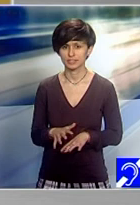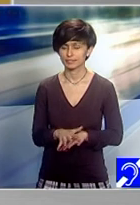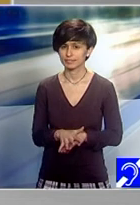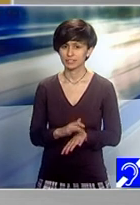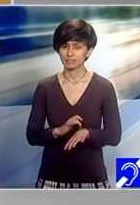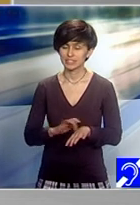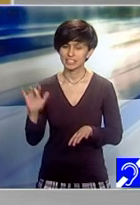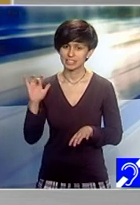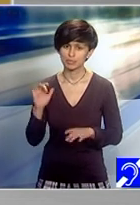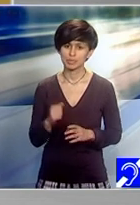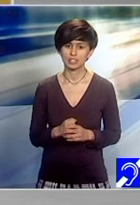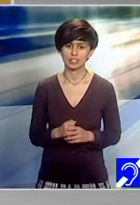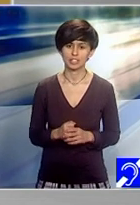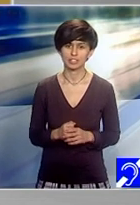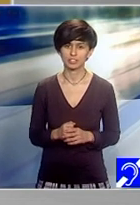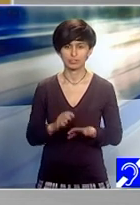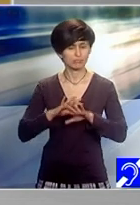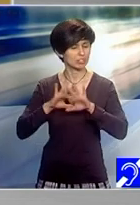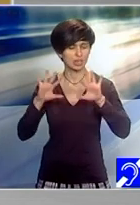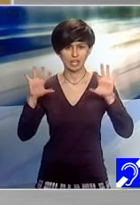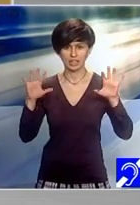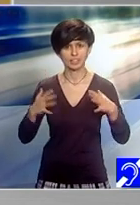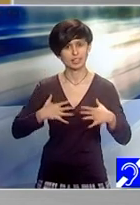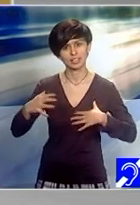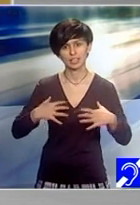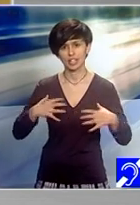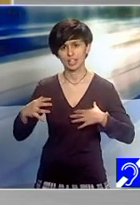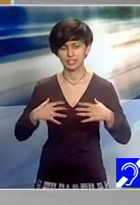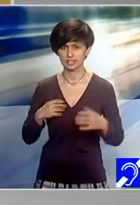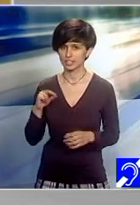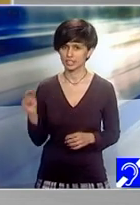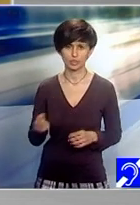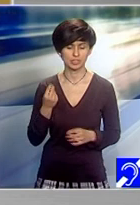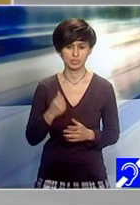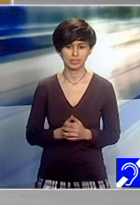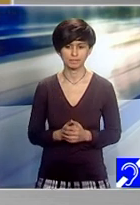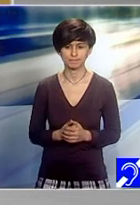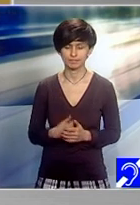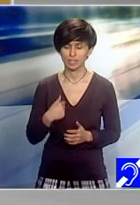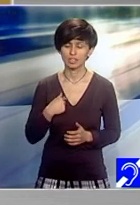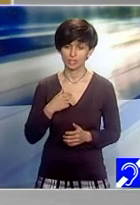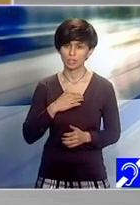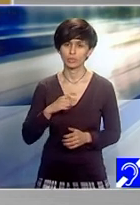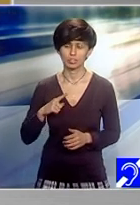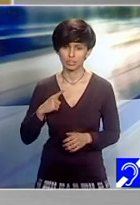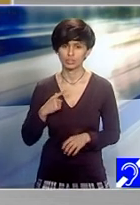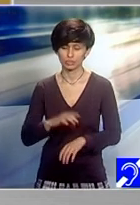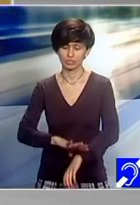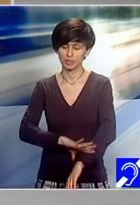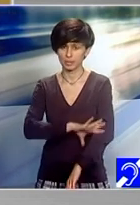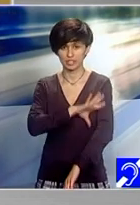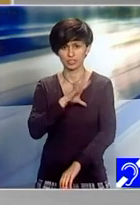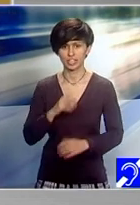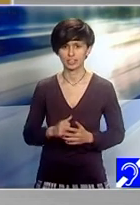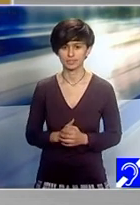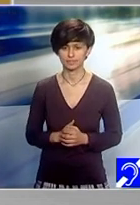o acuratețe artistică fantastică. Am rămas profund impresionat. Nu este